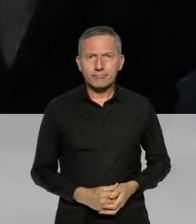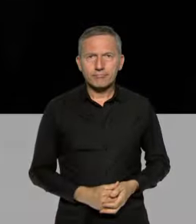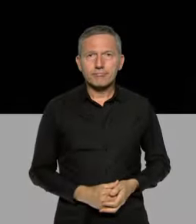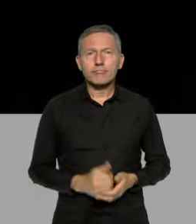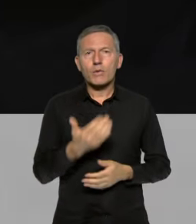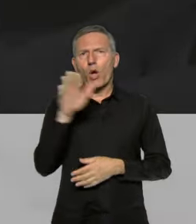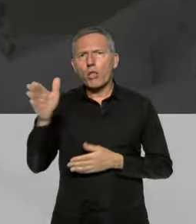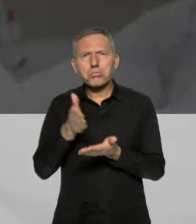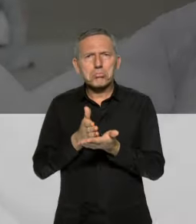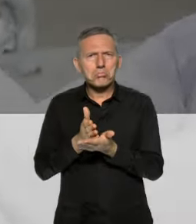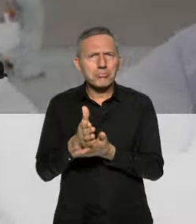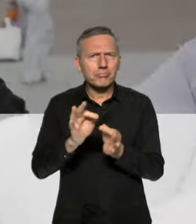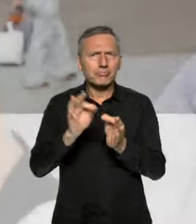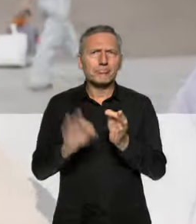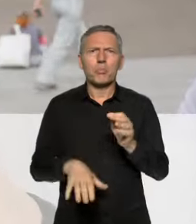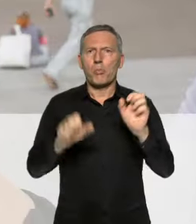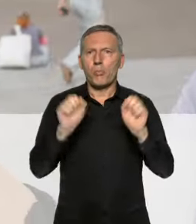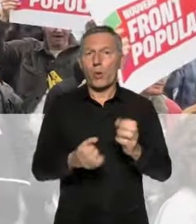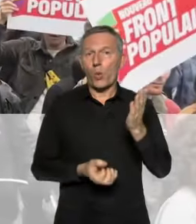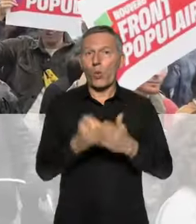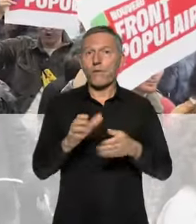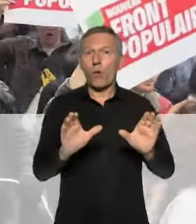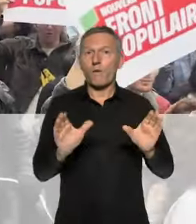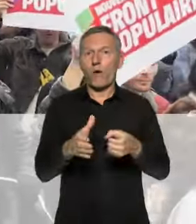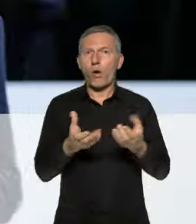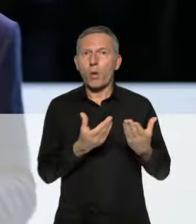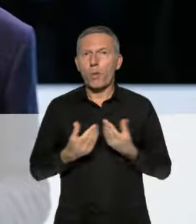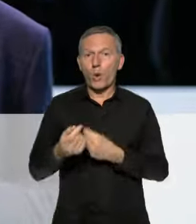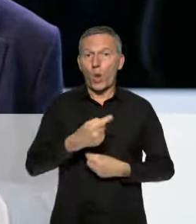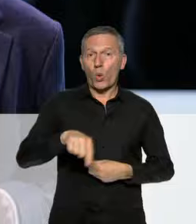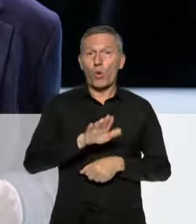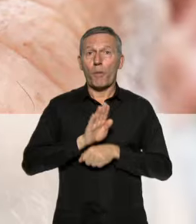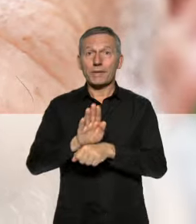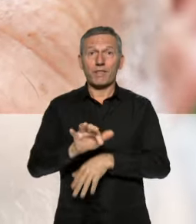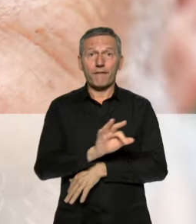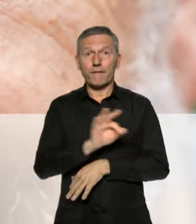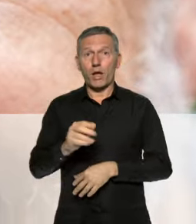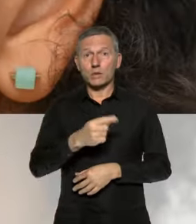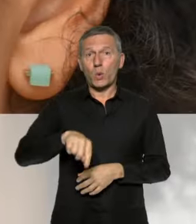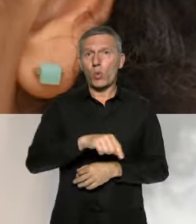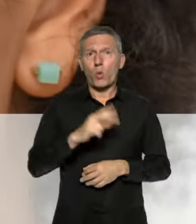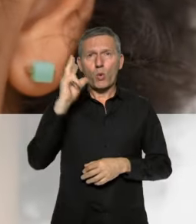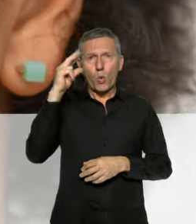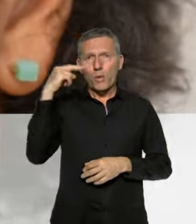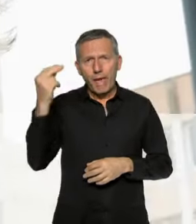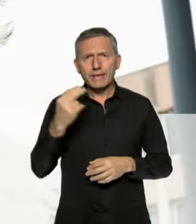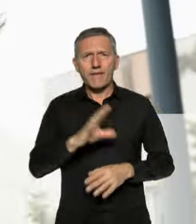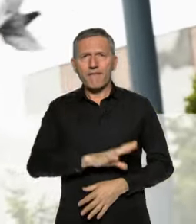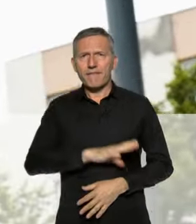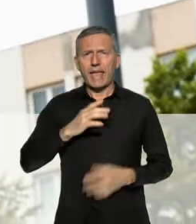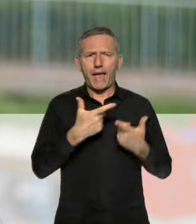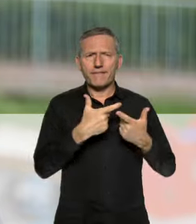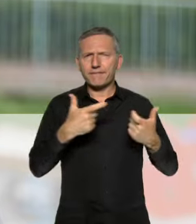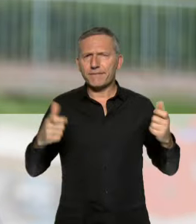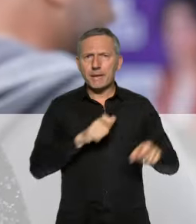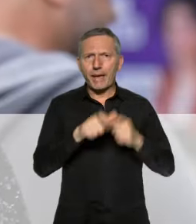Nous ne nous y résoudrons jamais. Un autre chemin est possible, celui du nouveau Front populaire. Nous sommes la France. Nous sommes humanistes.